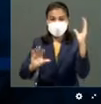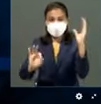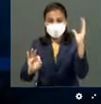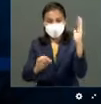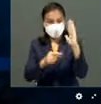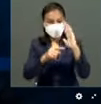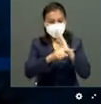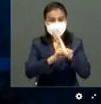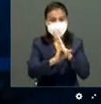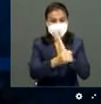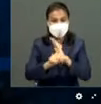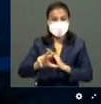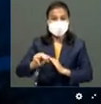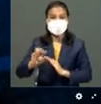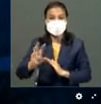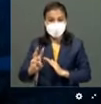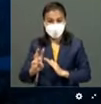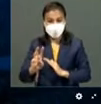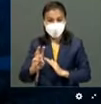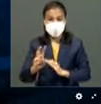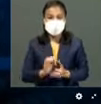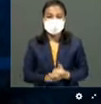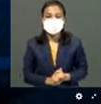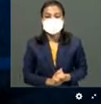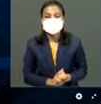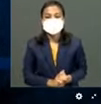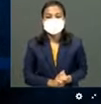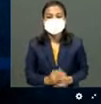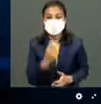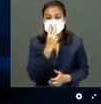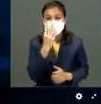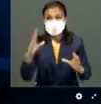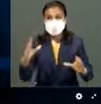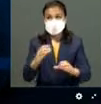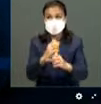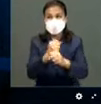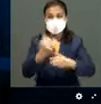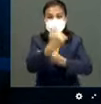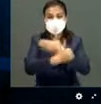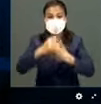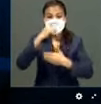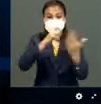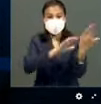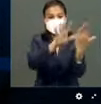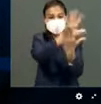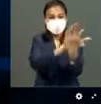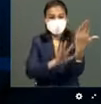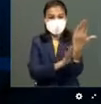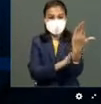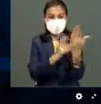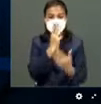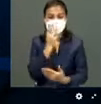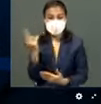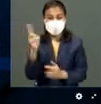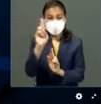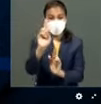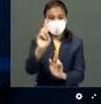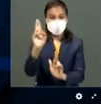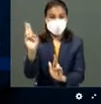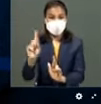จันทบุรี36นะคะถ้าดูสรุปรวมแผนที่ประเทศไทยสิ่งที่อยากให้ทุกท่านเฝ้าสังเก